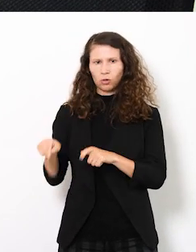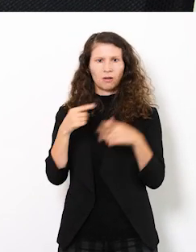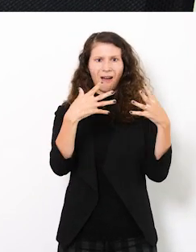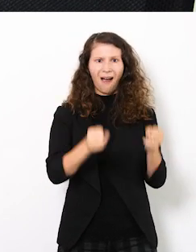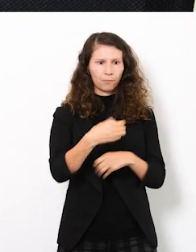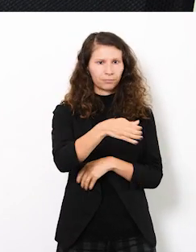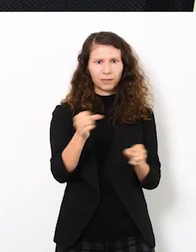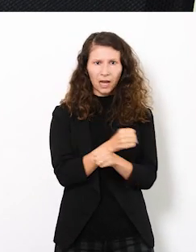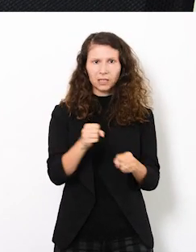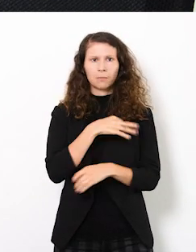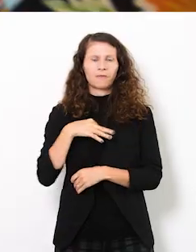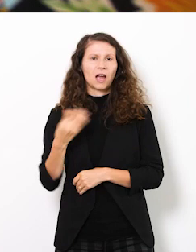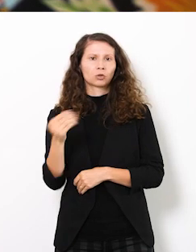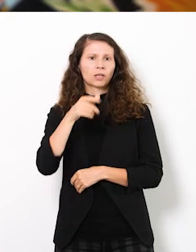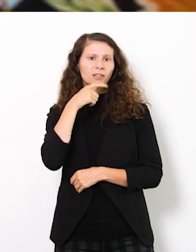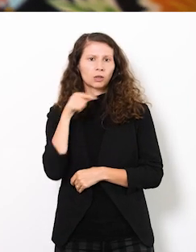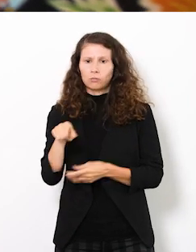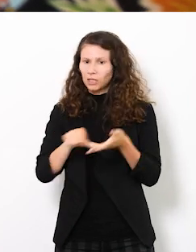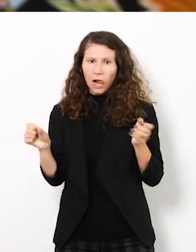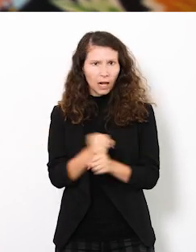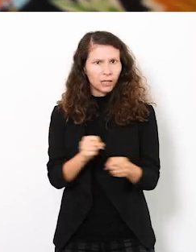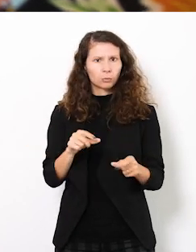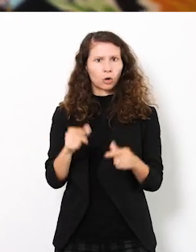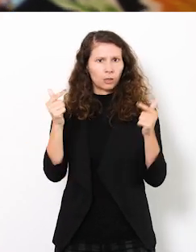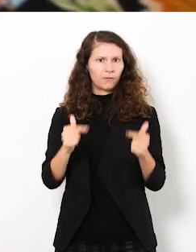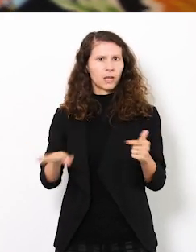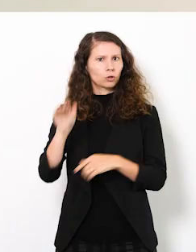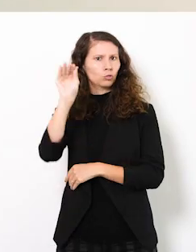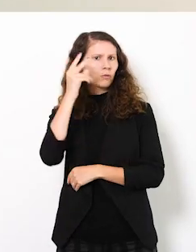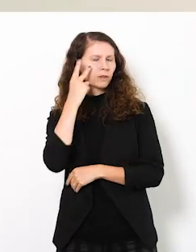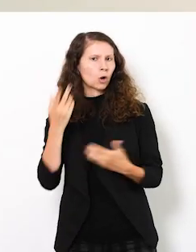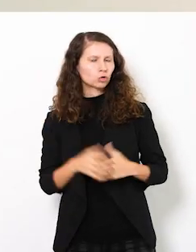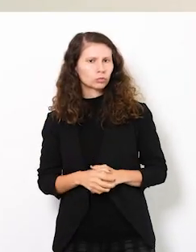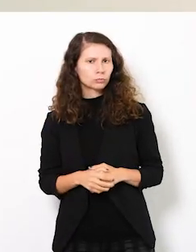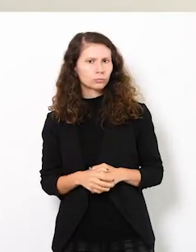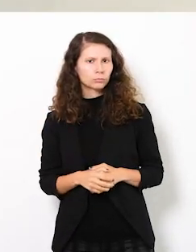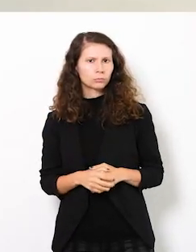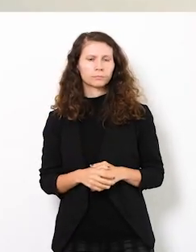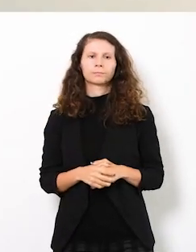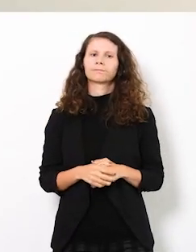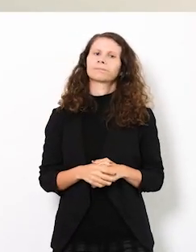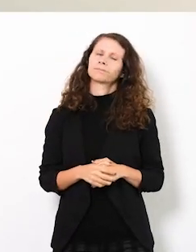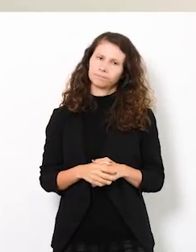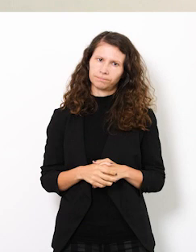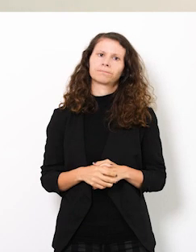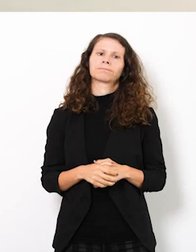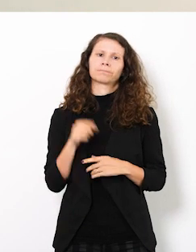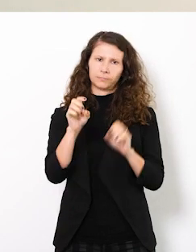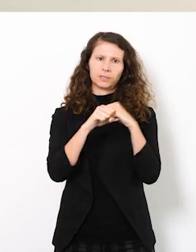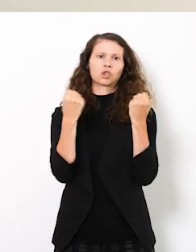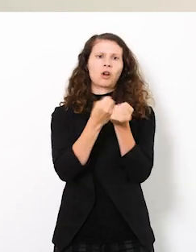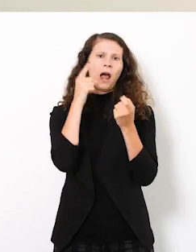die private Zusatzversicherung leisten können? Was ist deren Zukunft in der Pflege? Das ist dann eine Aufgabe für unsere